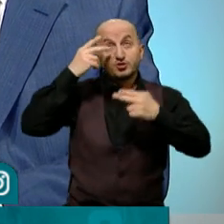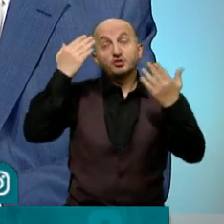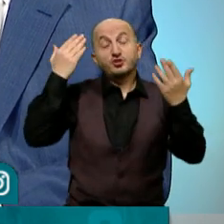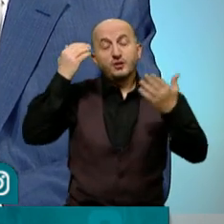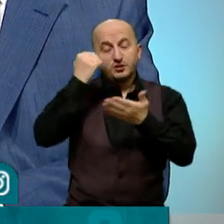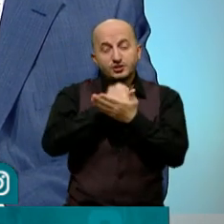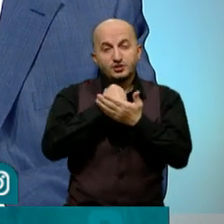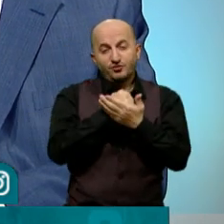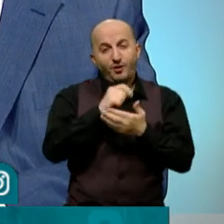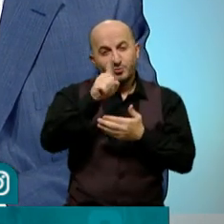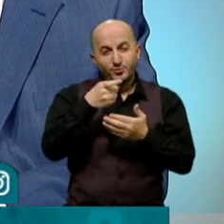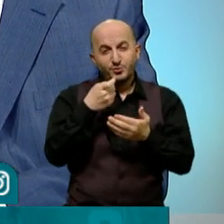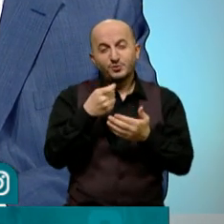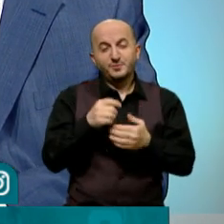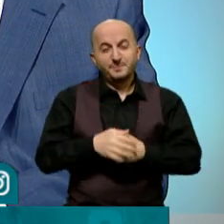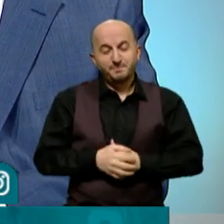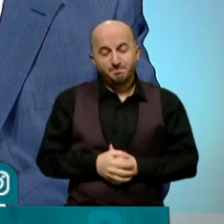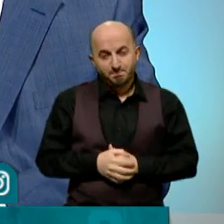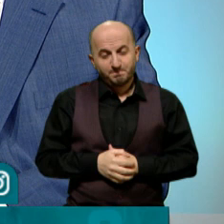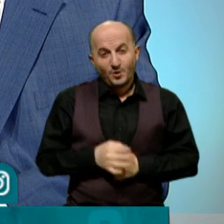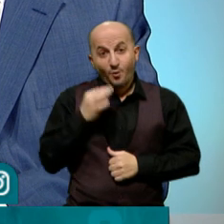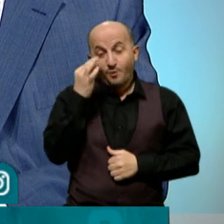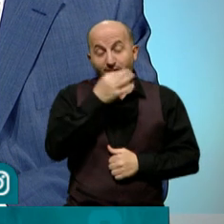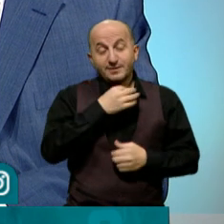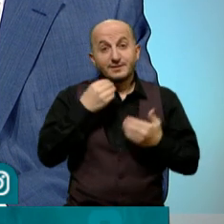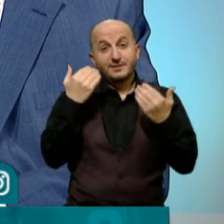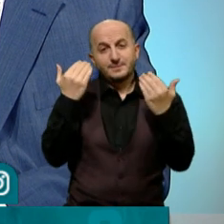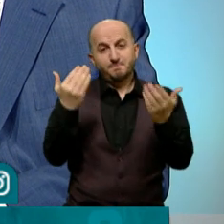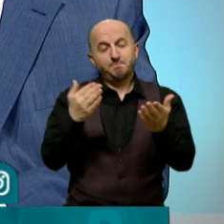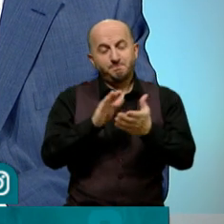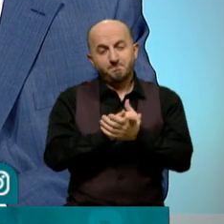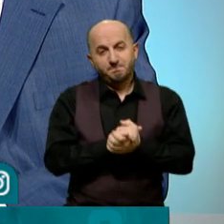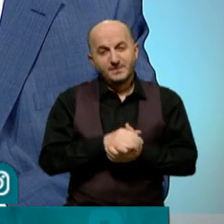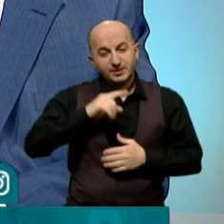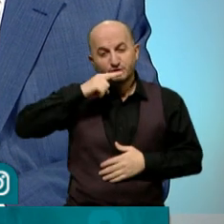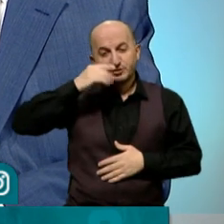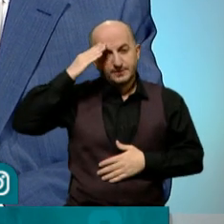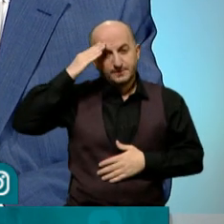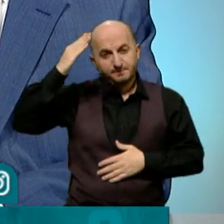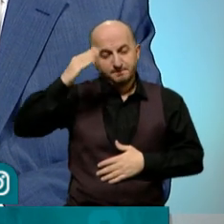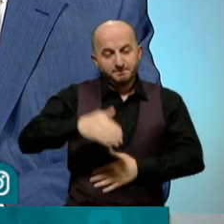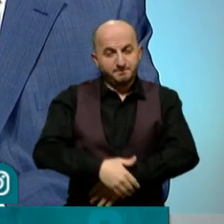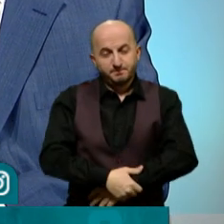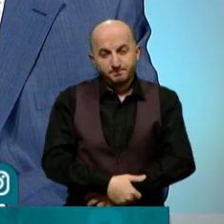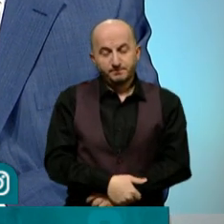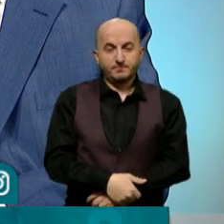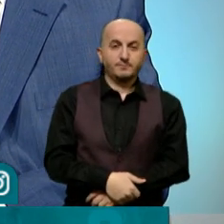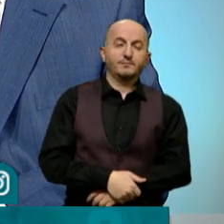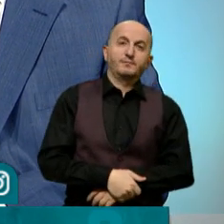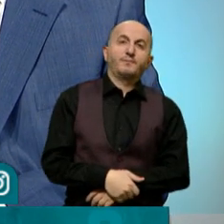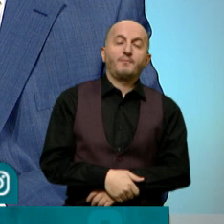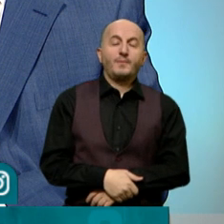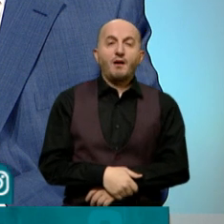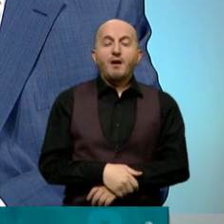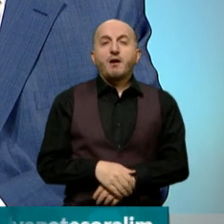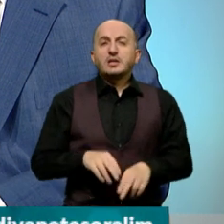bulur. Şifa bulmazsa kolay geçmesi noktasında dualarımızı iletelim. Niğde'ye de selam olsun efendim. Hayırlı akşamlar. Kronik bir